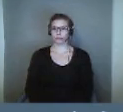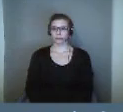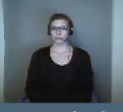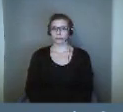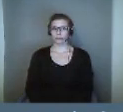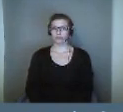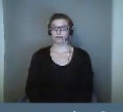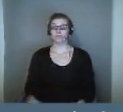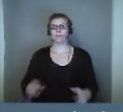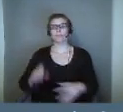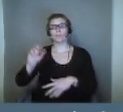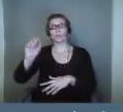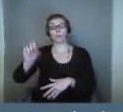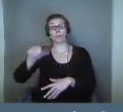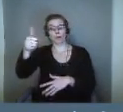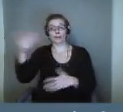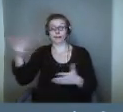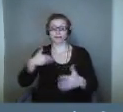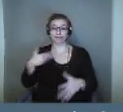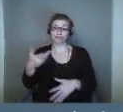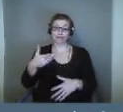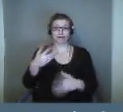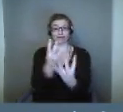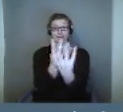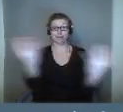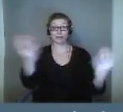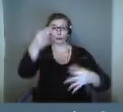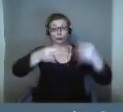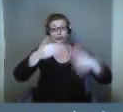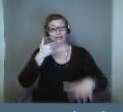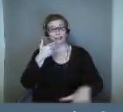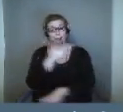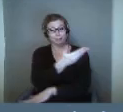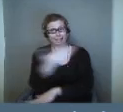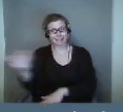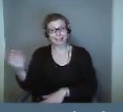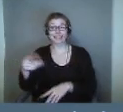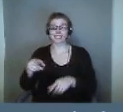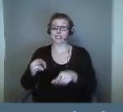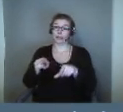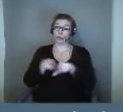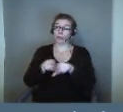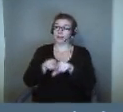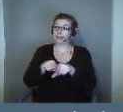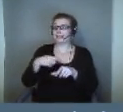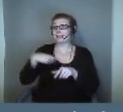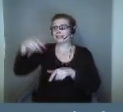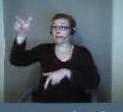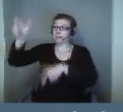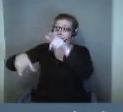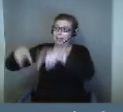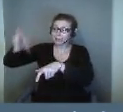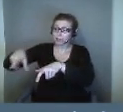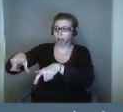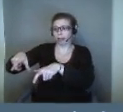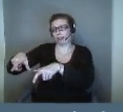Bon, d'abord, je voudrais remercier le jury et tous ceux qui ont fait en sorte que cette soirée des trophées de